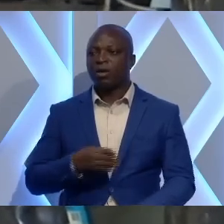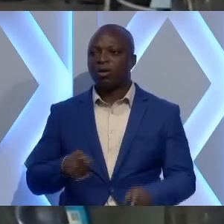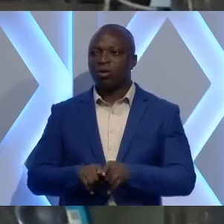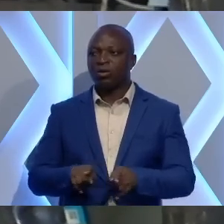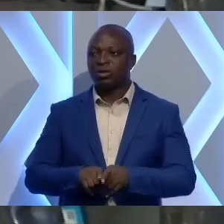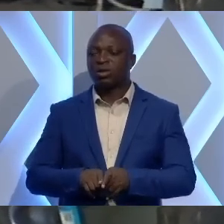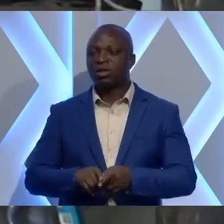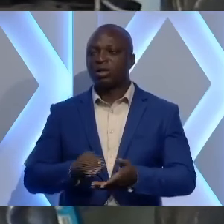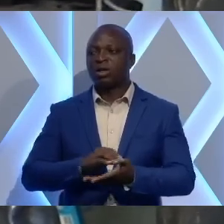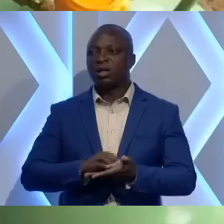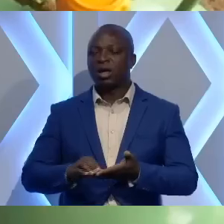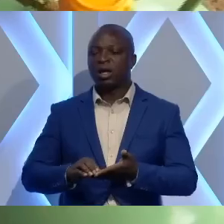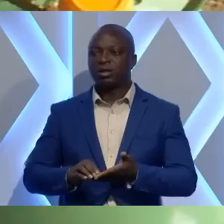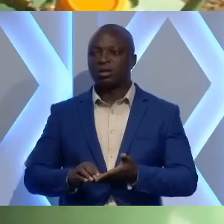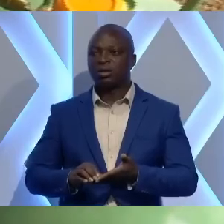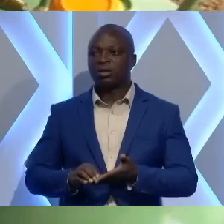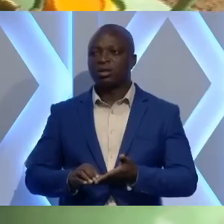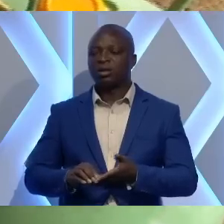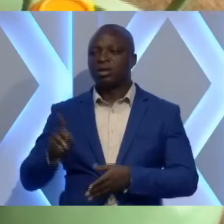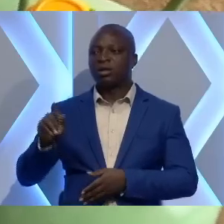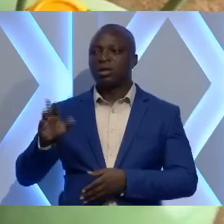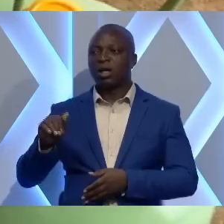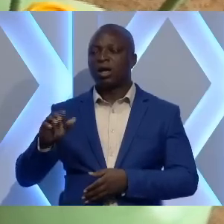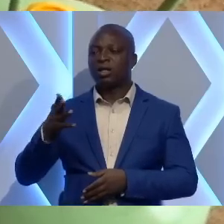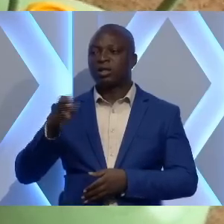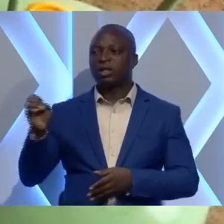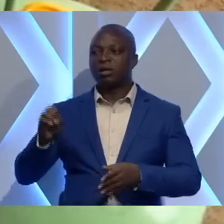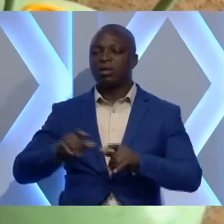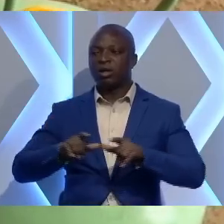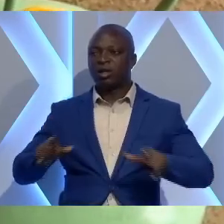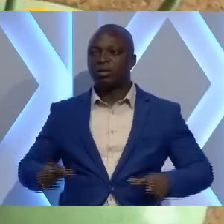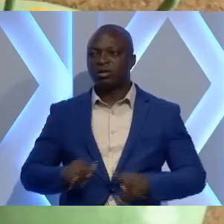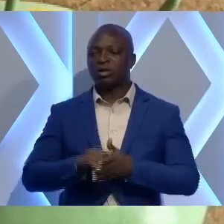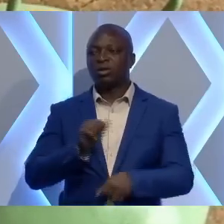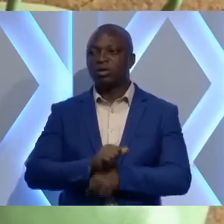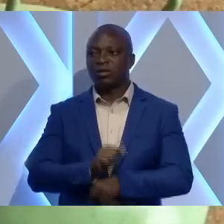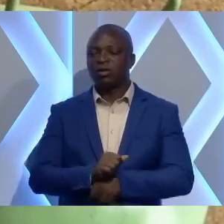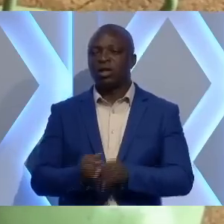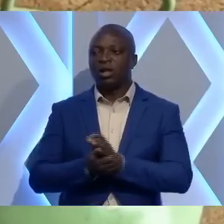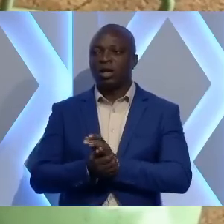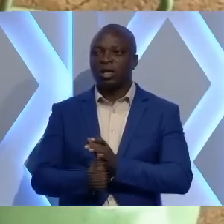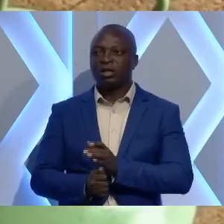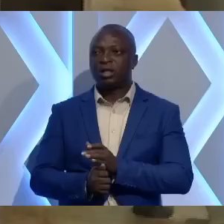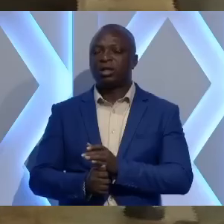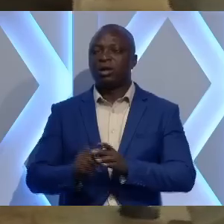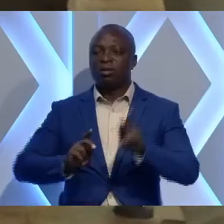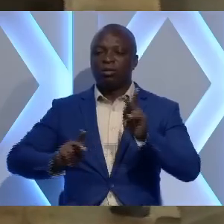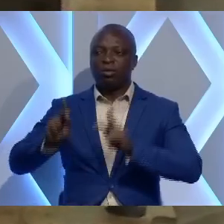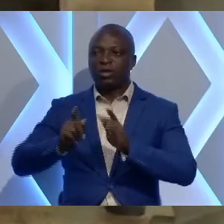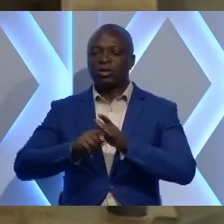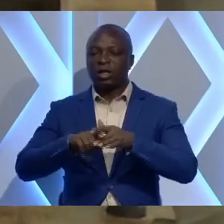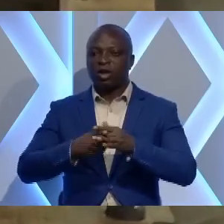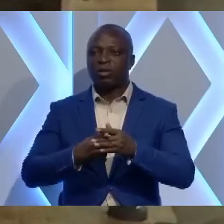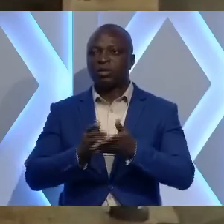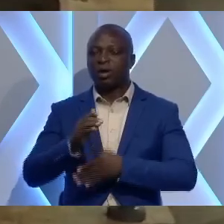également la carte import-export. Cara est la cinquième étape de cette opération de contrôle de la qualité des réfrigérants. Opération qui a commencé